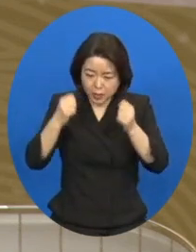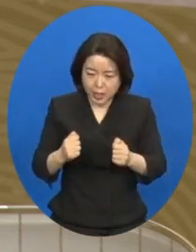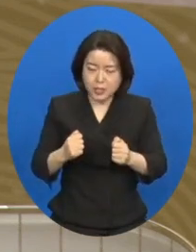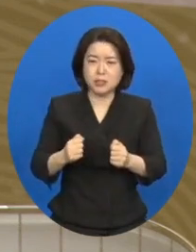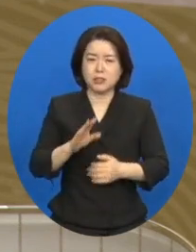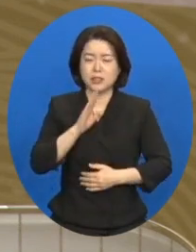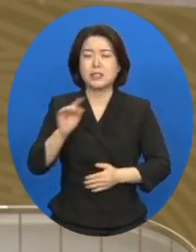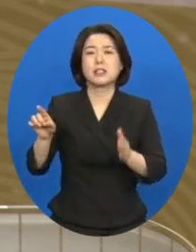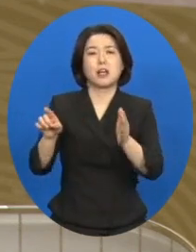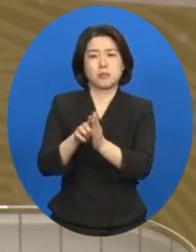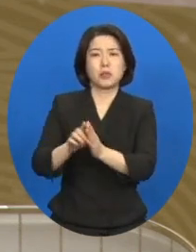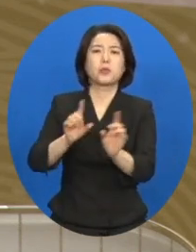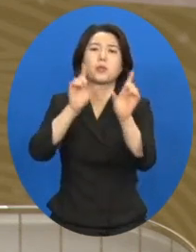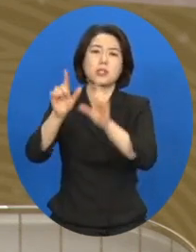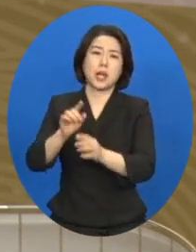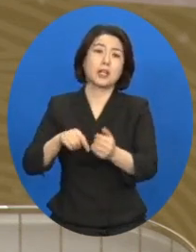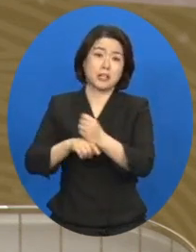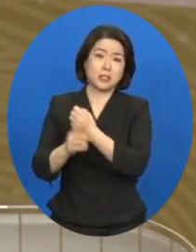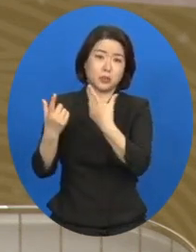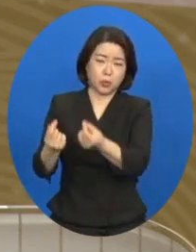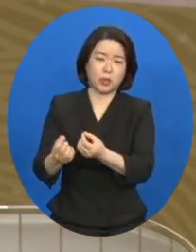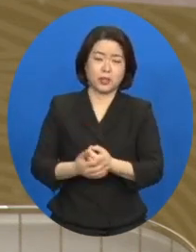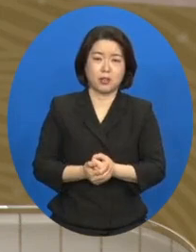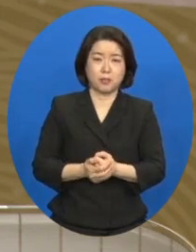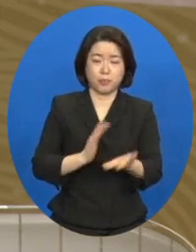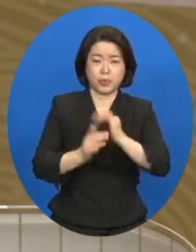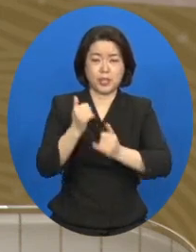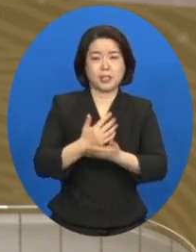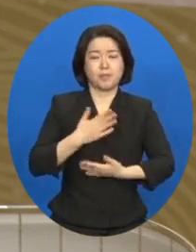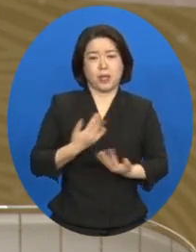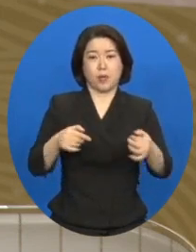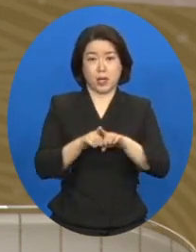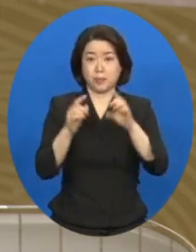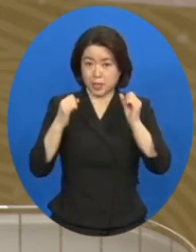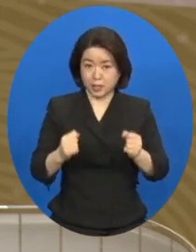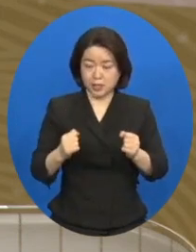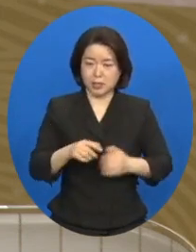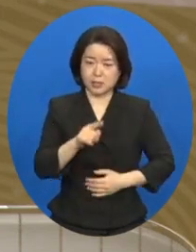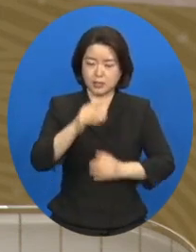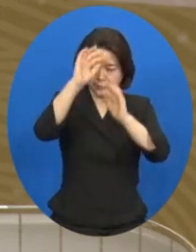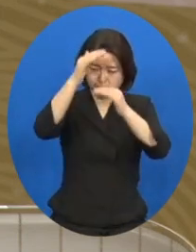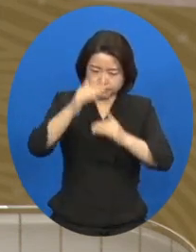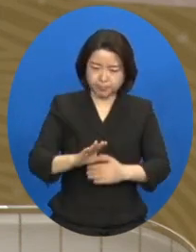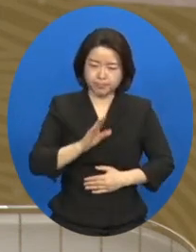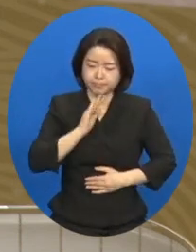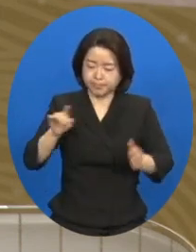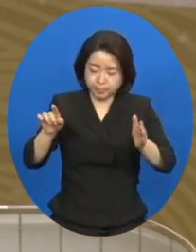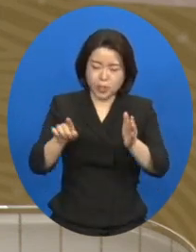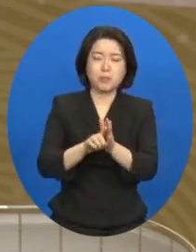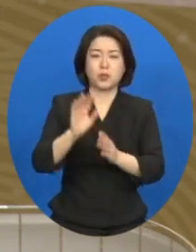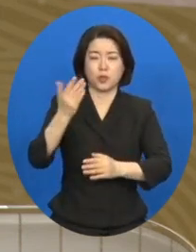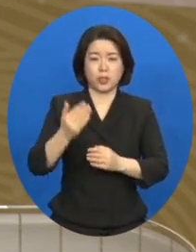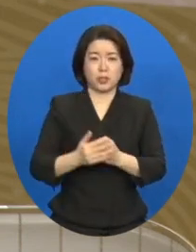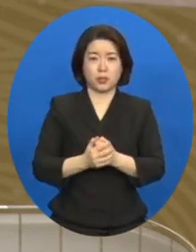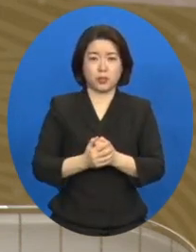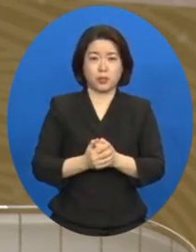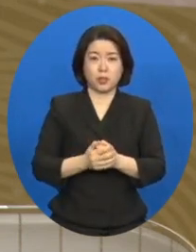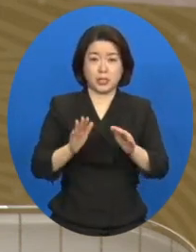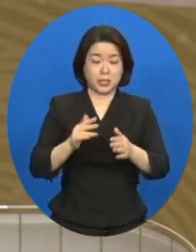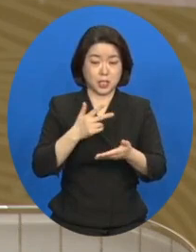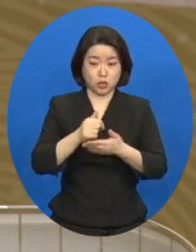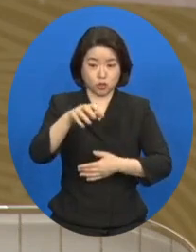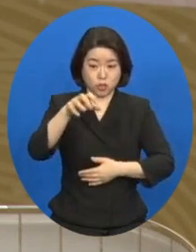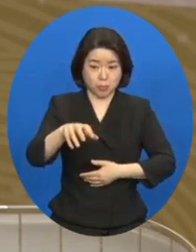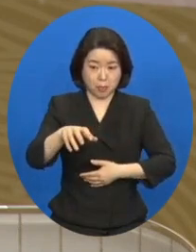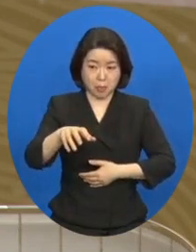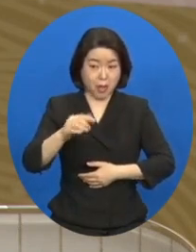겁니다. 예수님 나와 함께 계시다. 그 사실을 정말 진짜 믿는 거예요. 이제는 주님 앞에서 하지